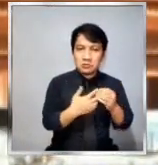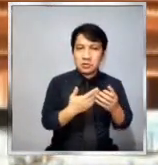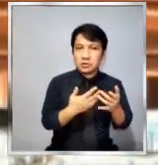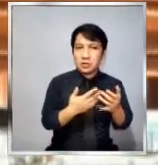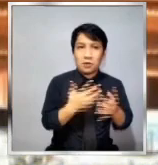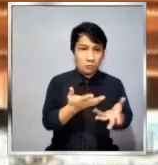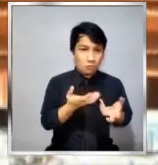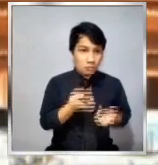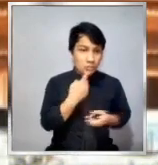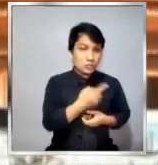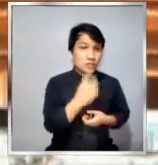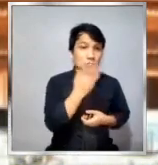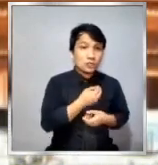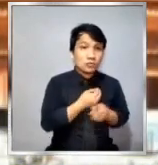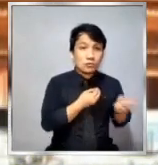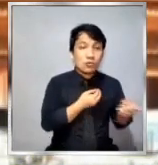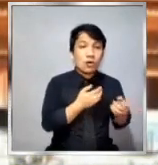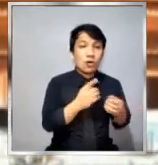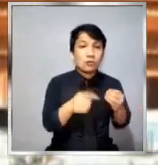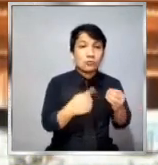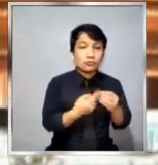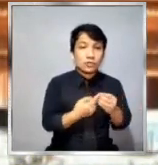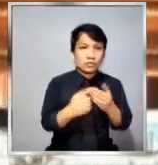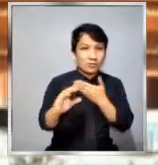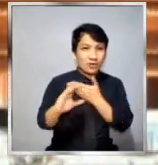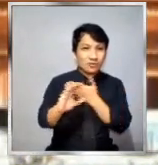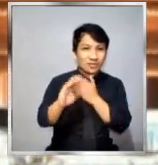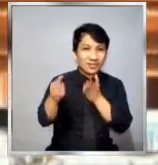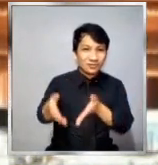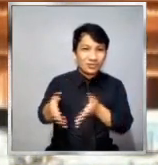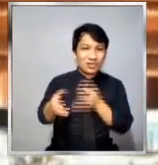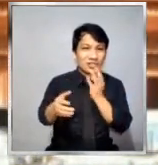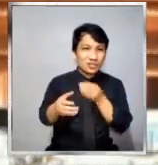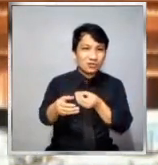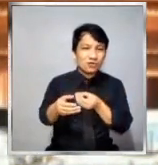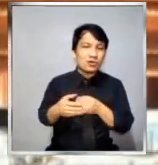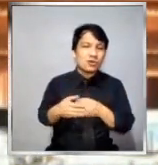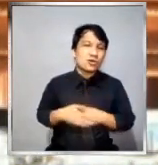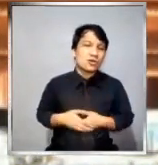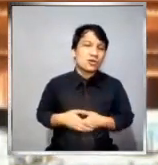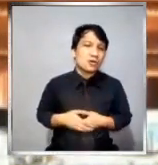mga contractor nanalo. Marami ako sa